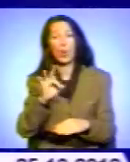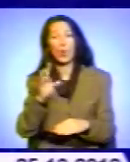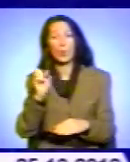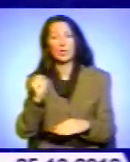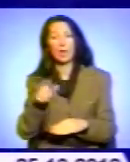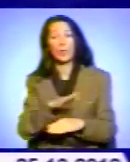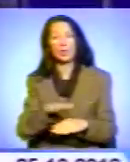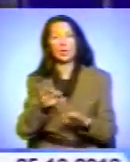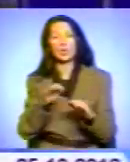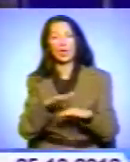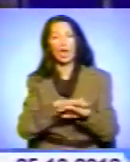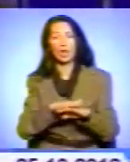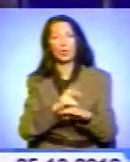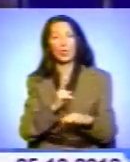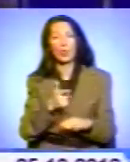Ринку